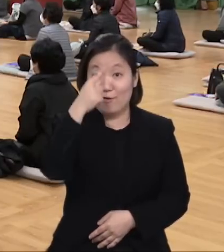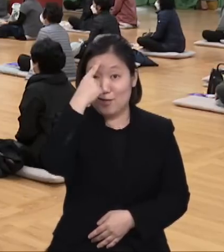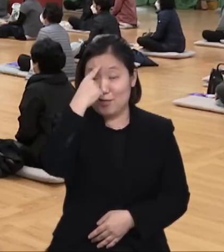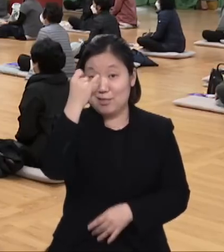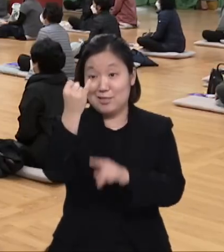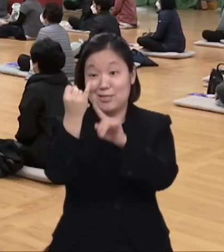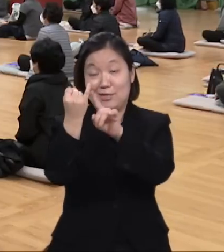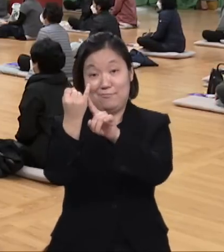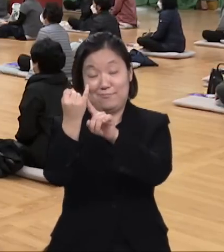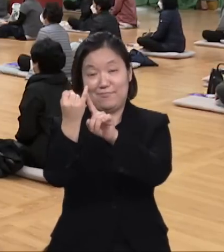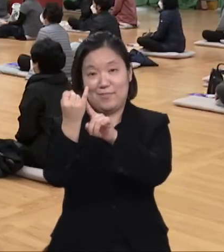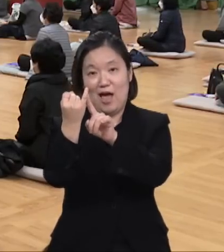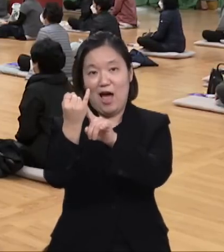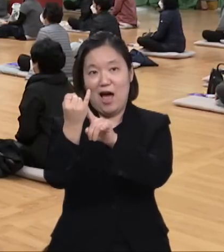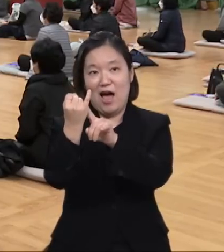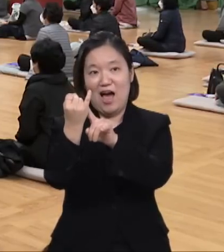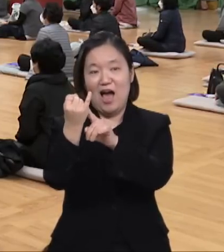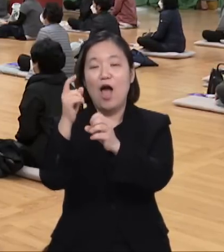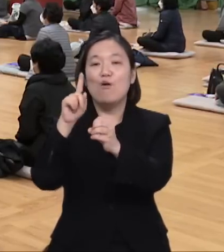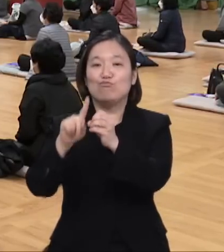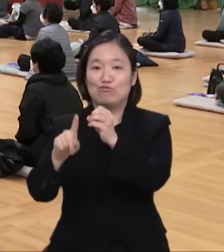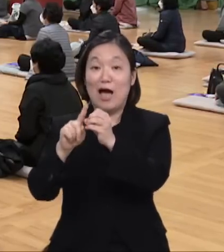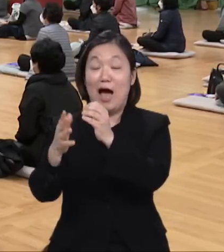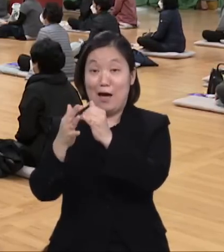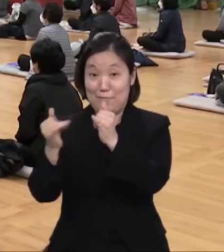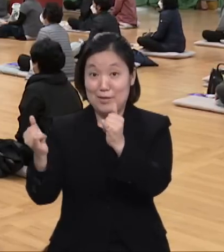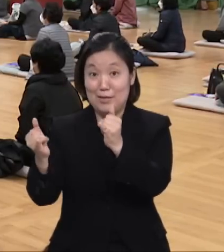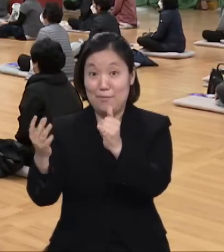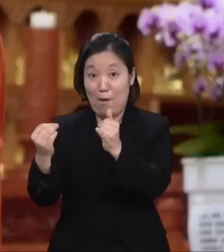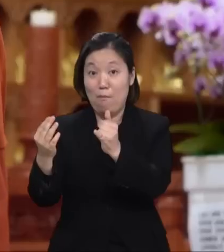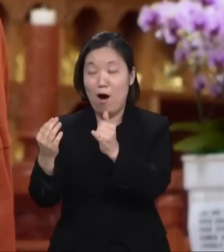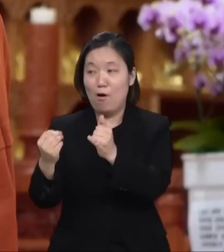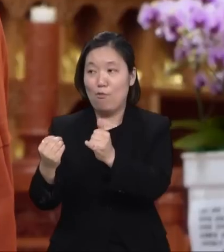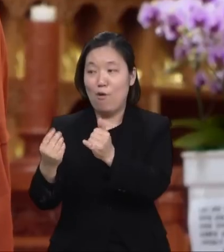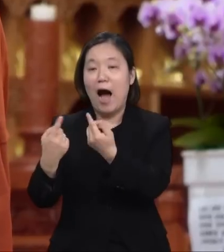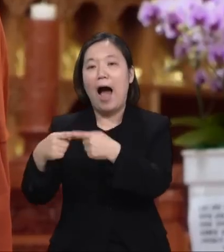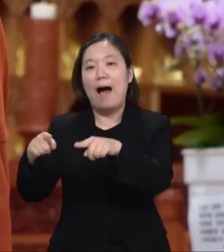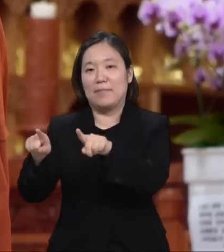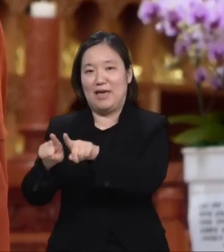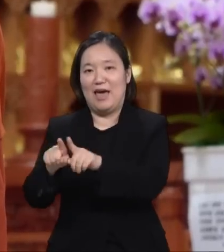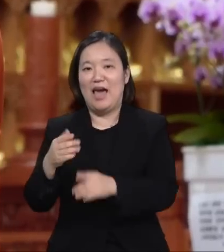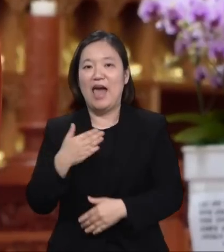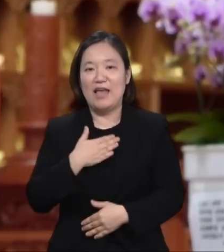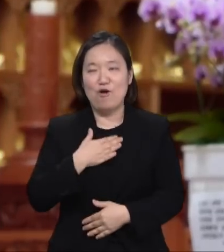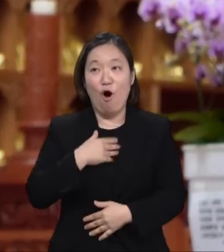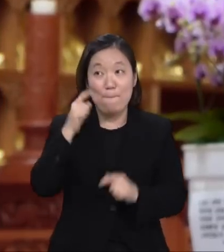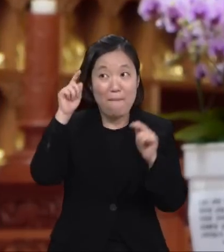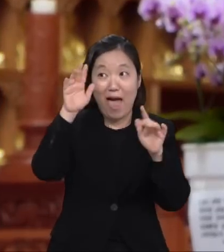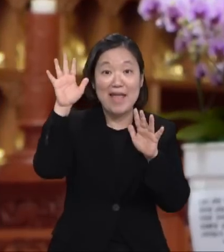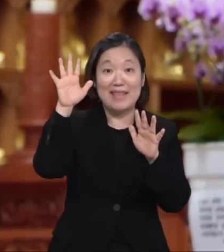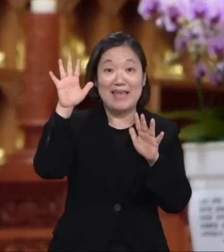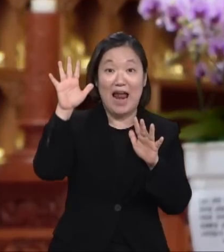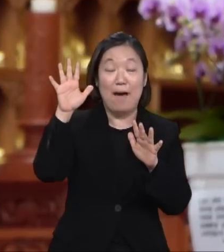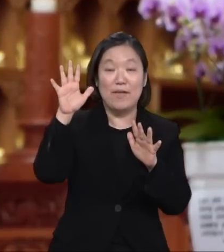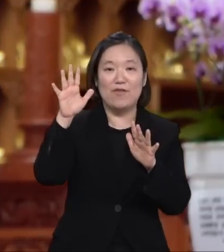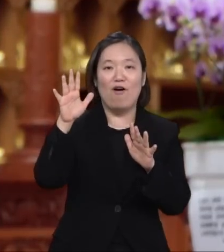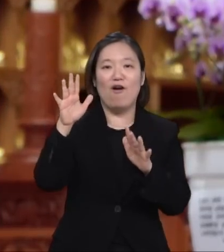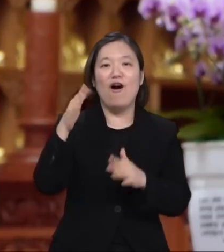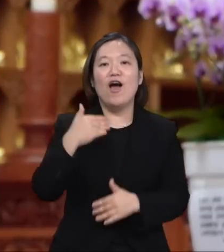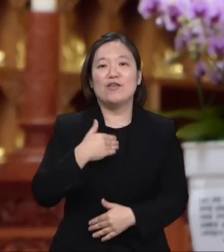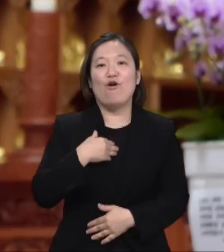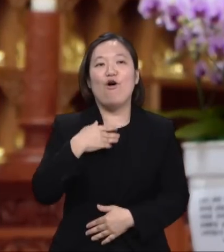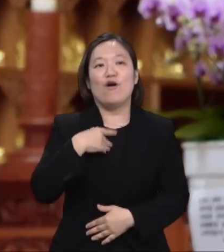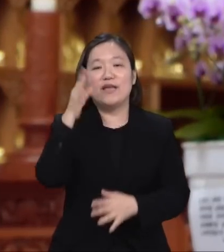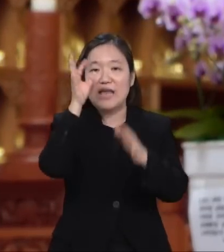노스님께서 신도님들 몇 분하고 함께 제 소나무 팬이라고 소나무 팬이라고 직접